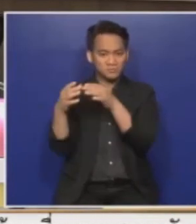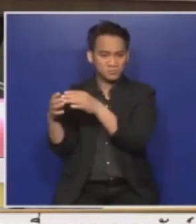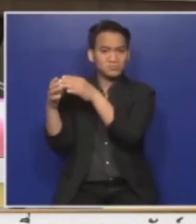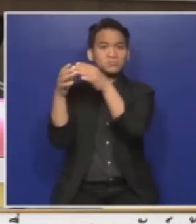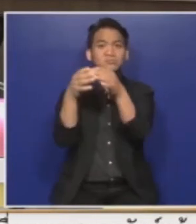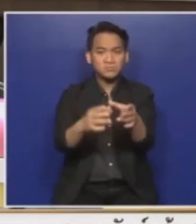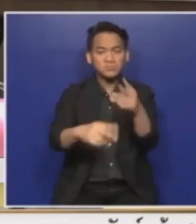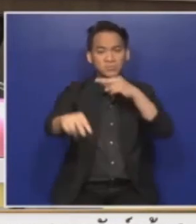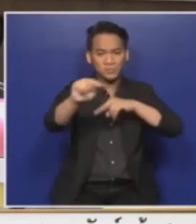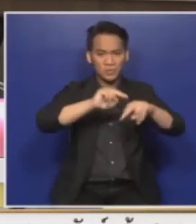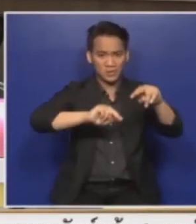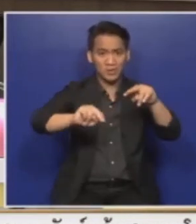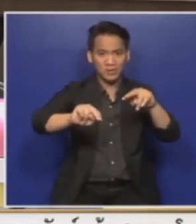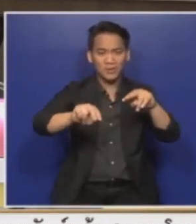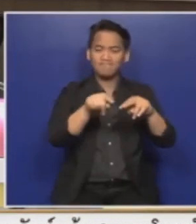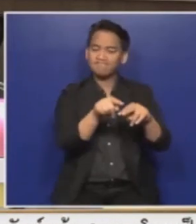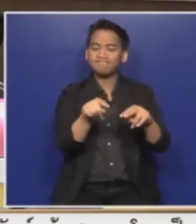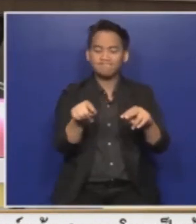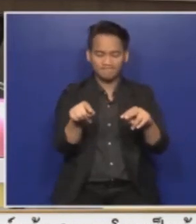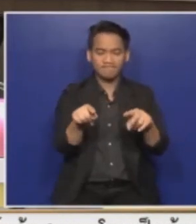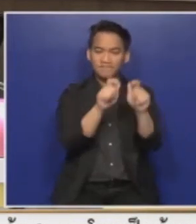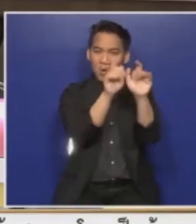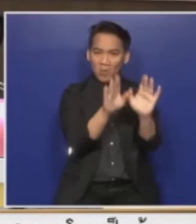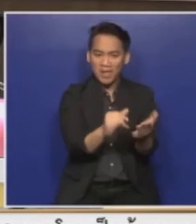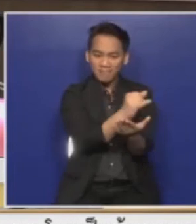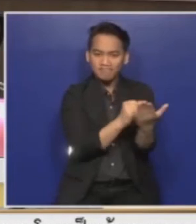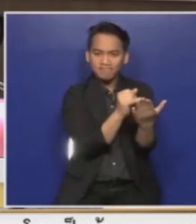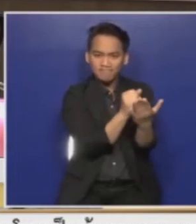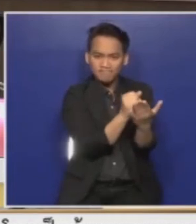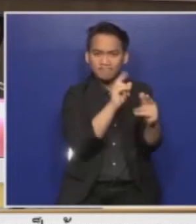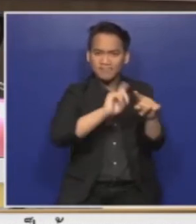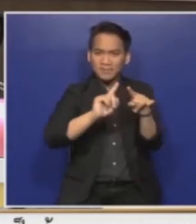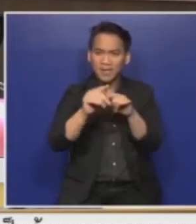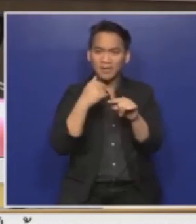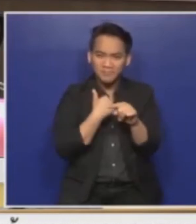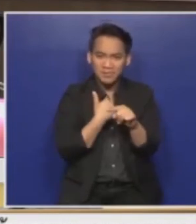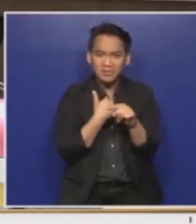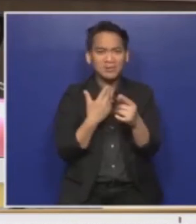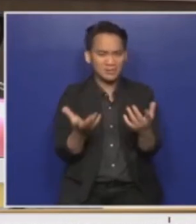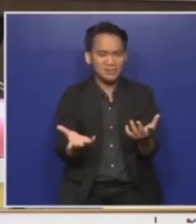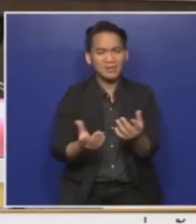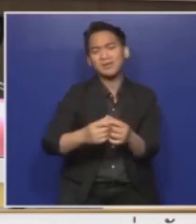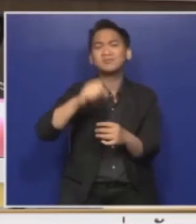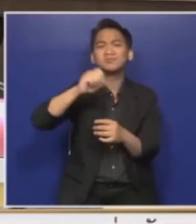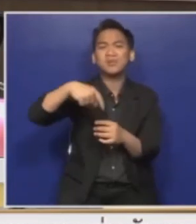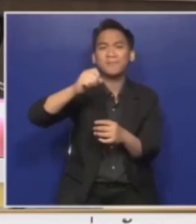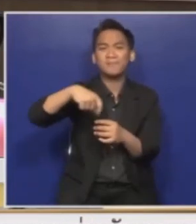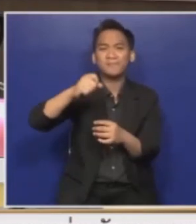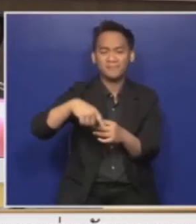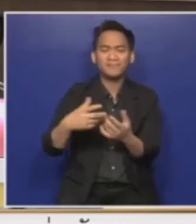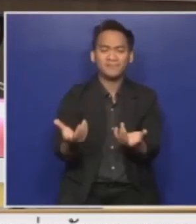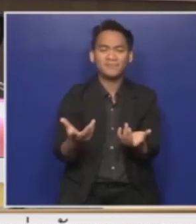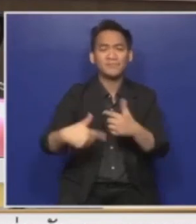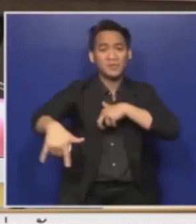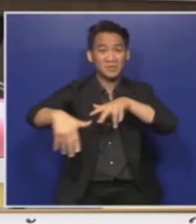เปลี่ยนแปลงนะการใช้ประโยชน์พื้นที่หน้าที่ตำบลห้วยซ้อตำบลศรีดอนชัยนะครับซึ่งอะพี่น้อง